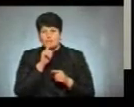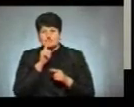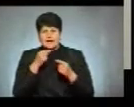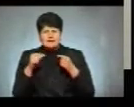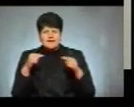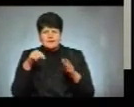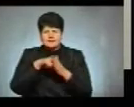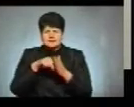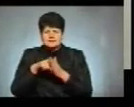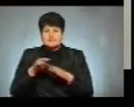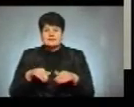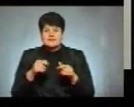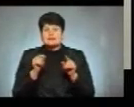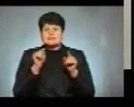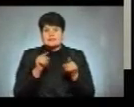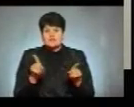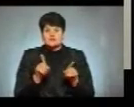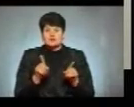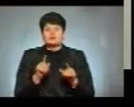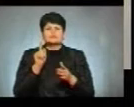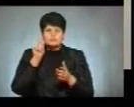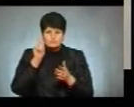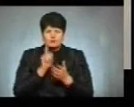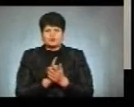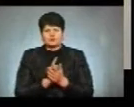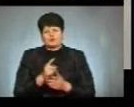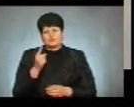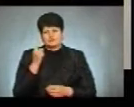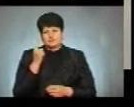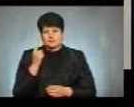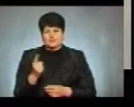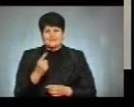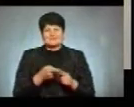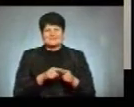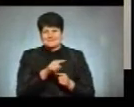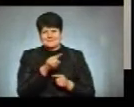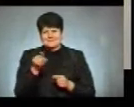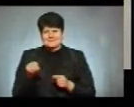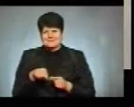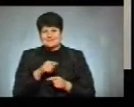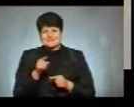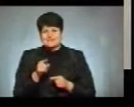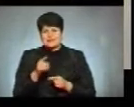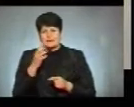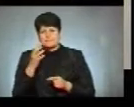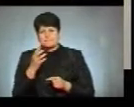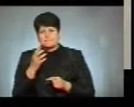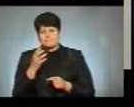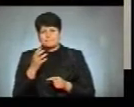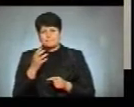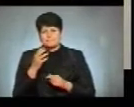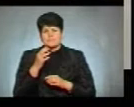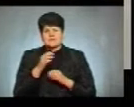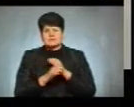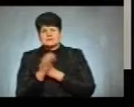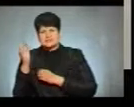смислів дасть те, що неминуче один з цих, скажімо, південь, північ, захід,